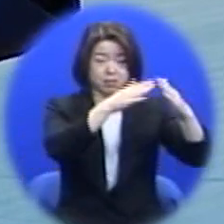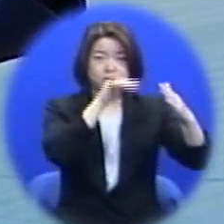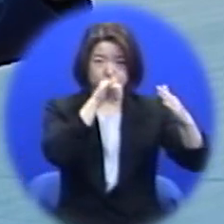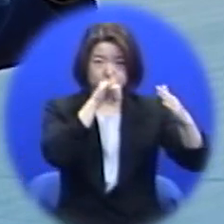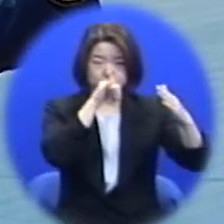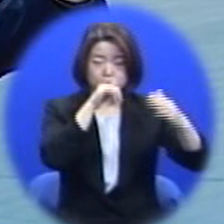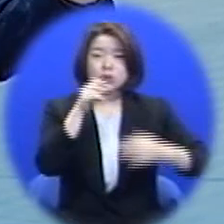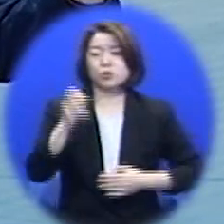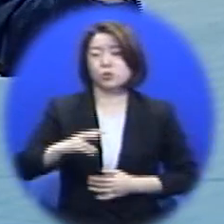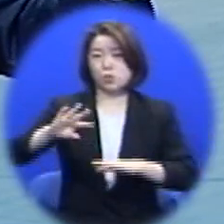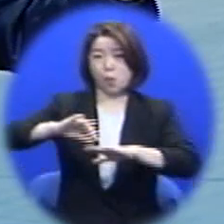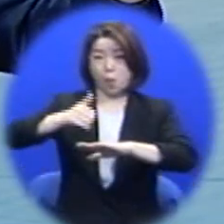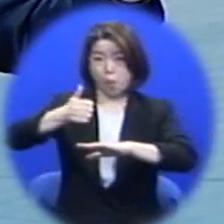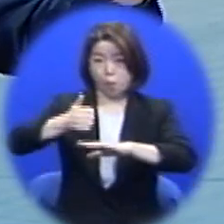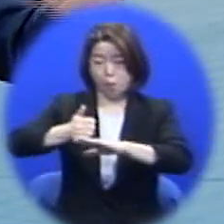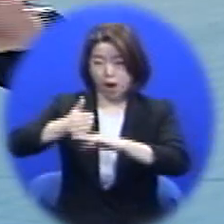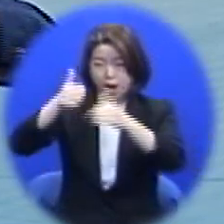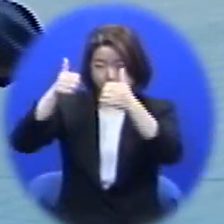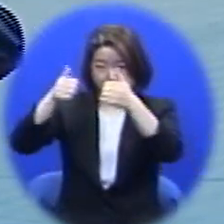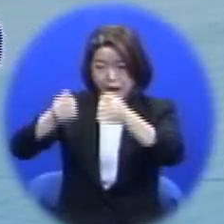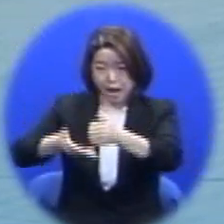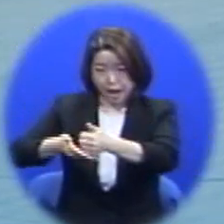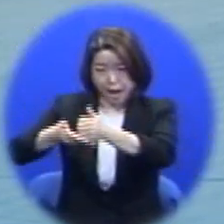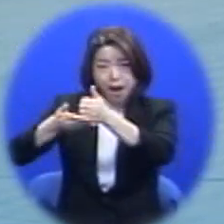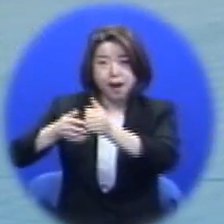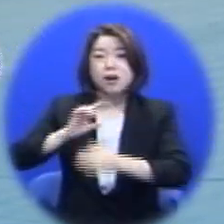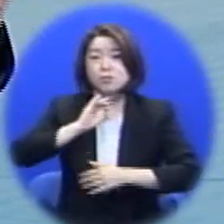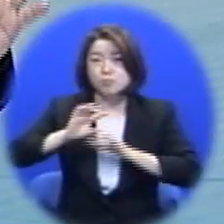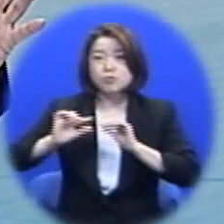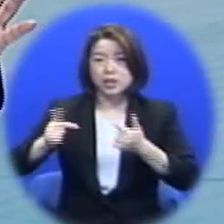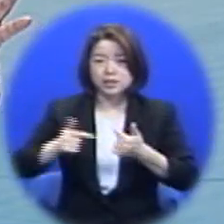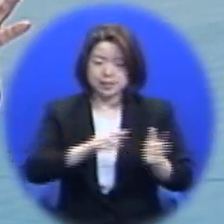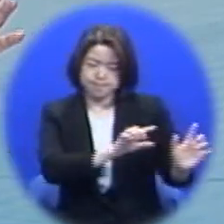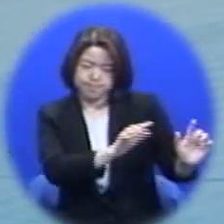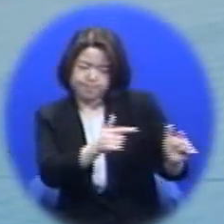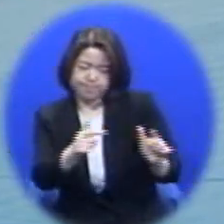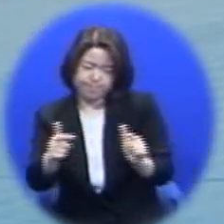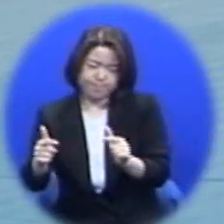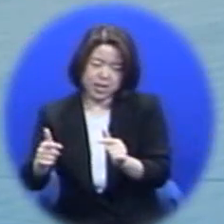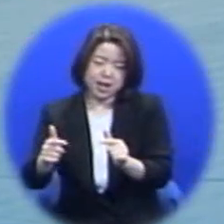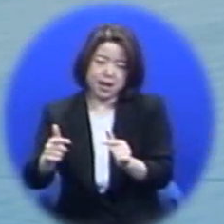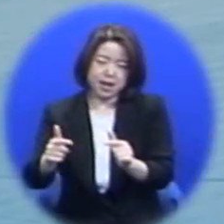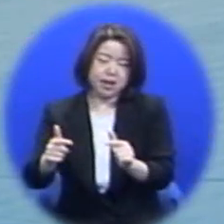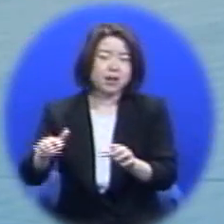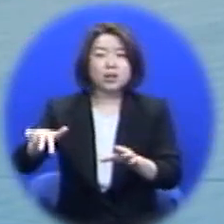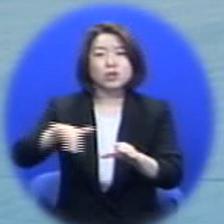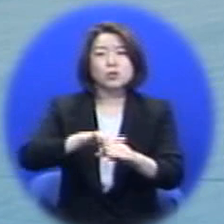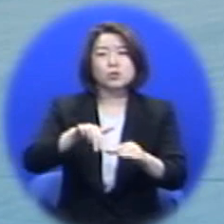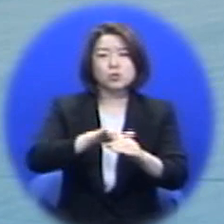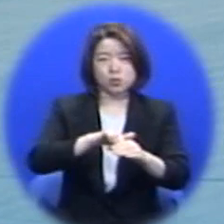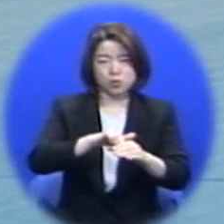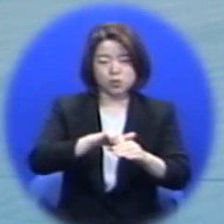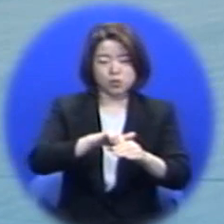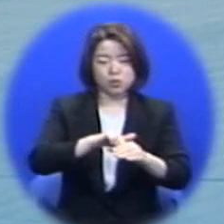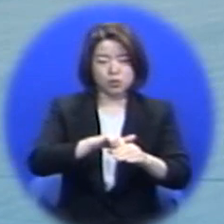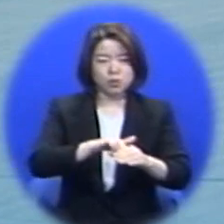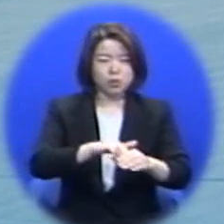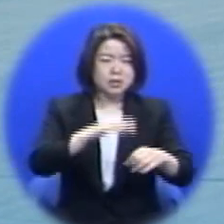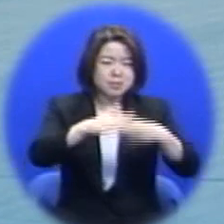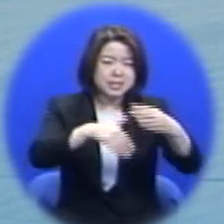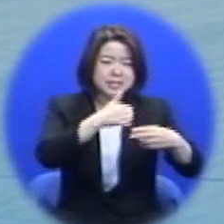황제를 섬기는 신전뿐만 아니고 정말 다양한 온갖 종류의 신전이 있었습니다. 무역항이었기